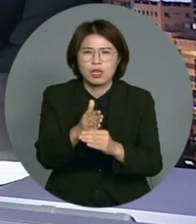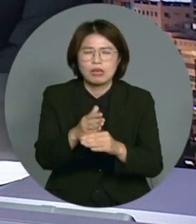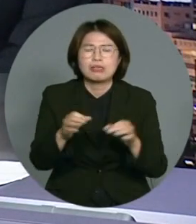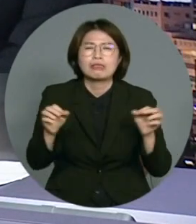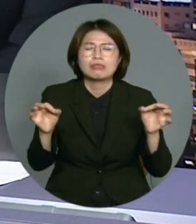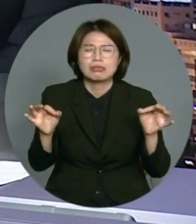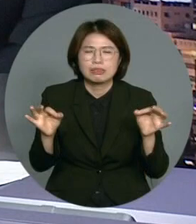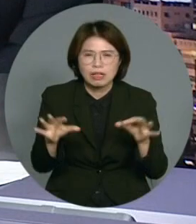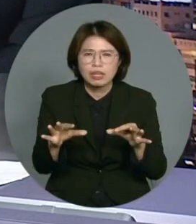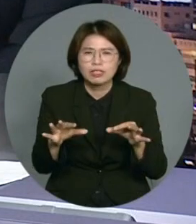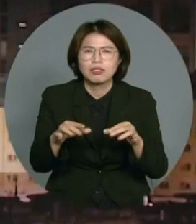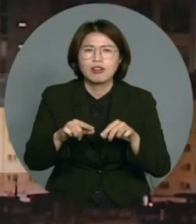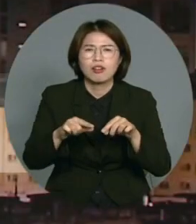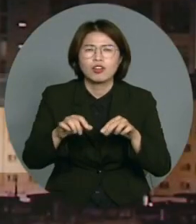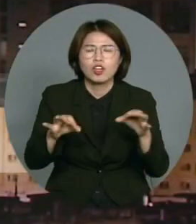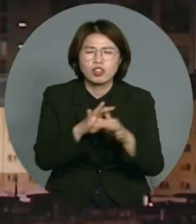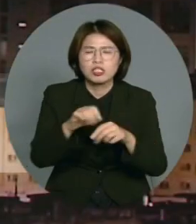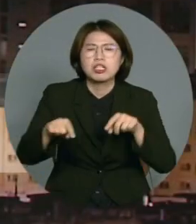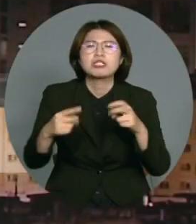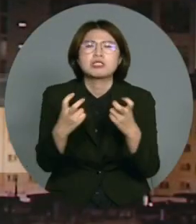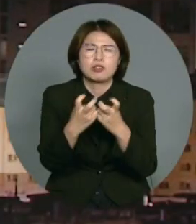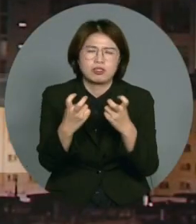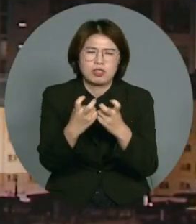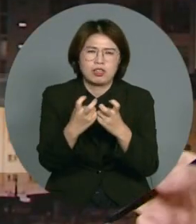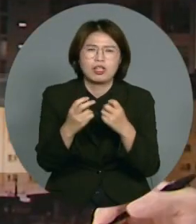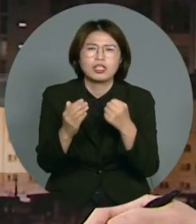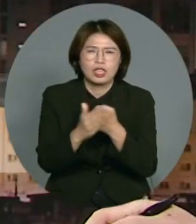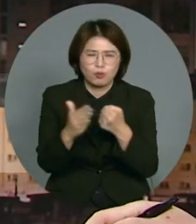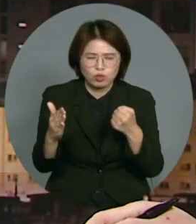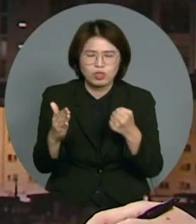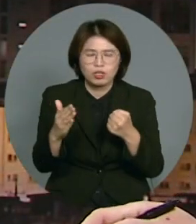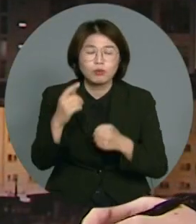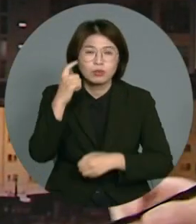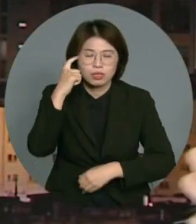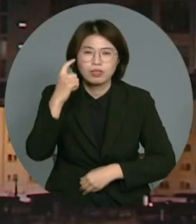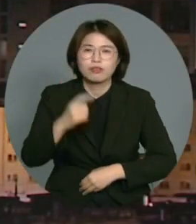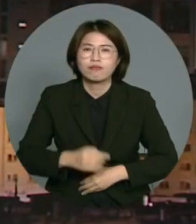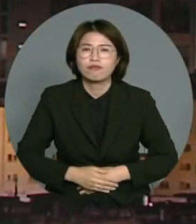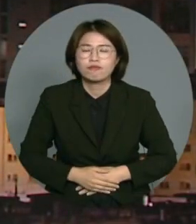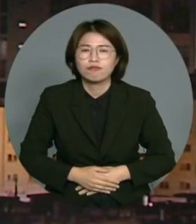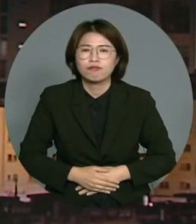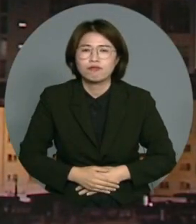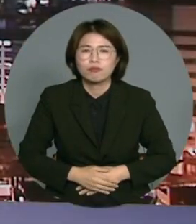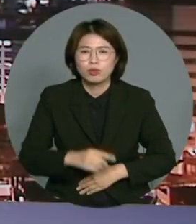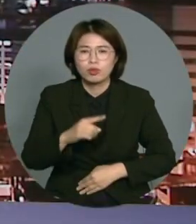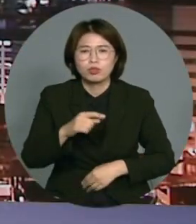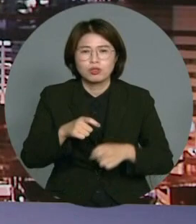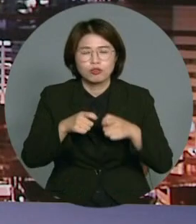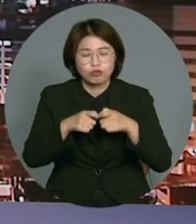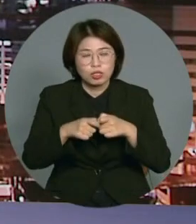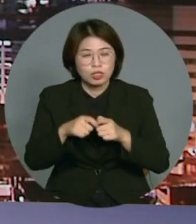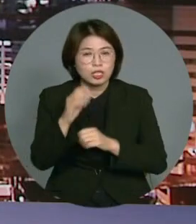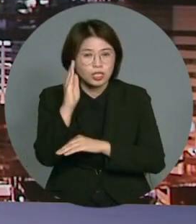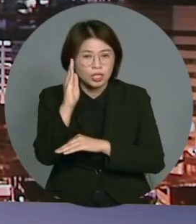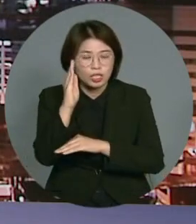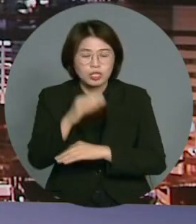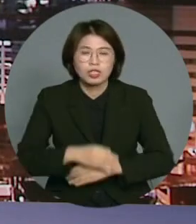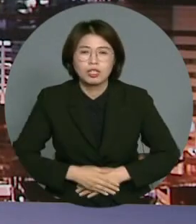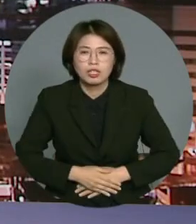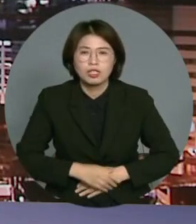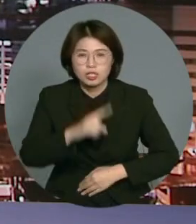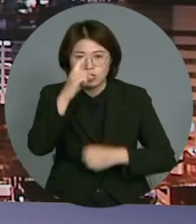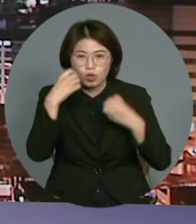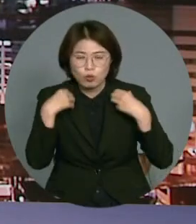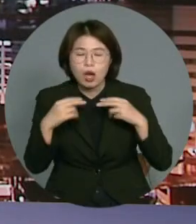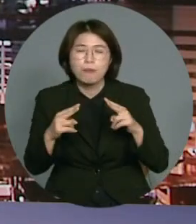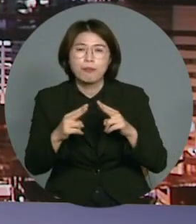경제정책을 치중하다 보니까이 모양이 돼 버렸다 저는 그렇게 평가를 하고 있습니다 좀 더 구체적으로 들어가 보겠습니다 정부가 최근